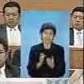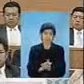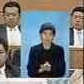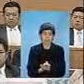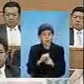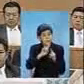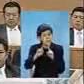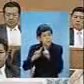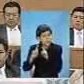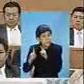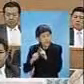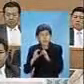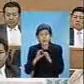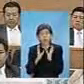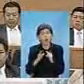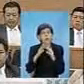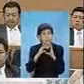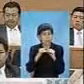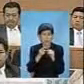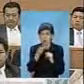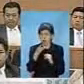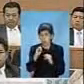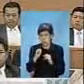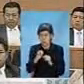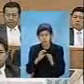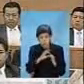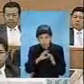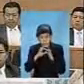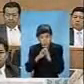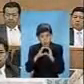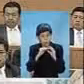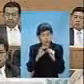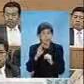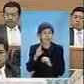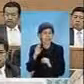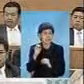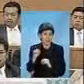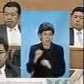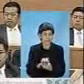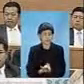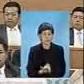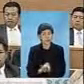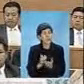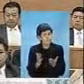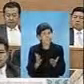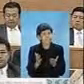ทุกอย่างก็ออกจากห้องประชุมคณะรัฐมนตรีเข้าสู่ที่ประชุมรัฐสภามาอ